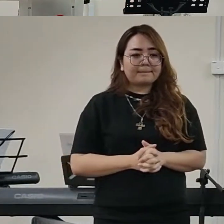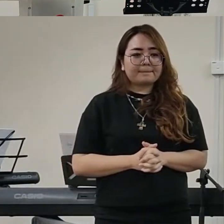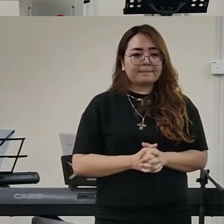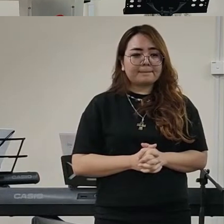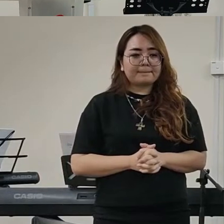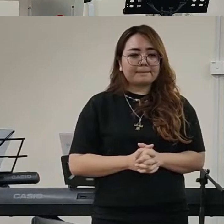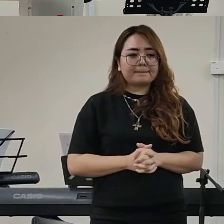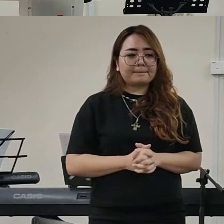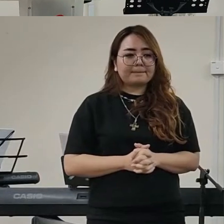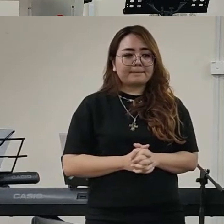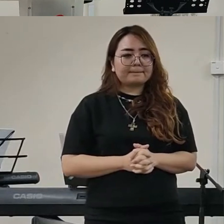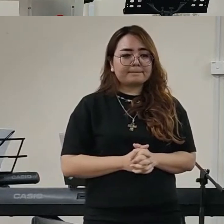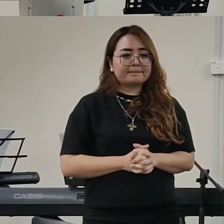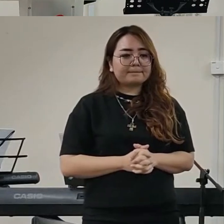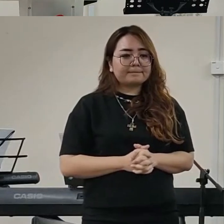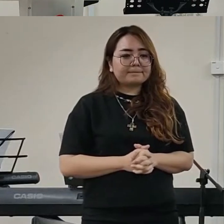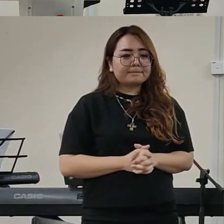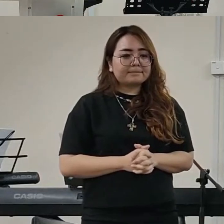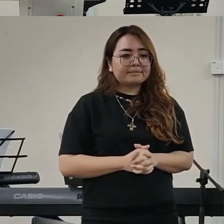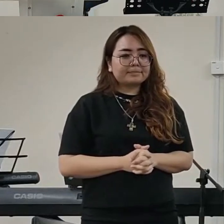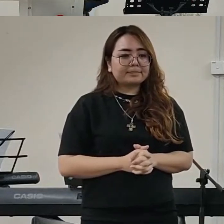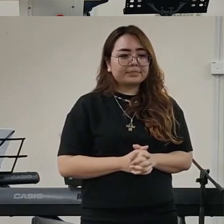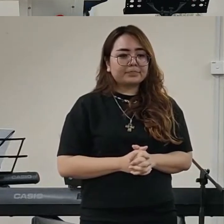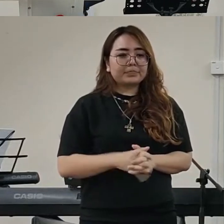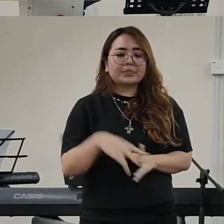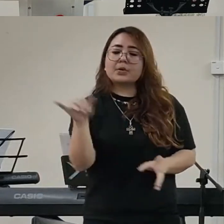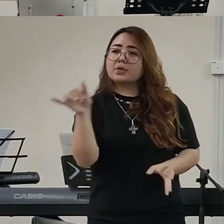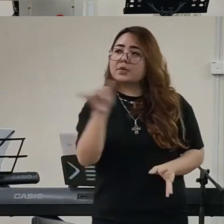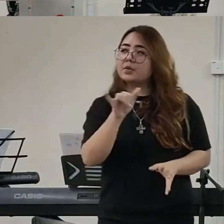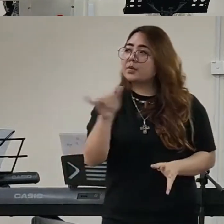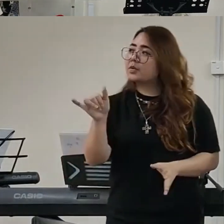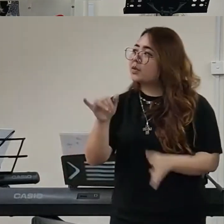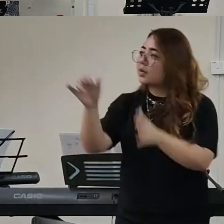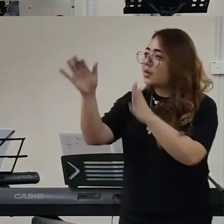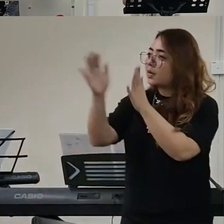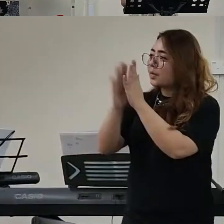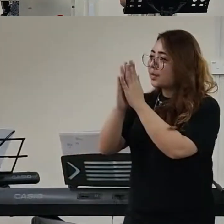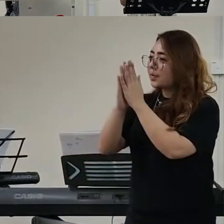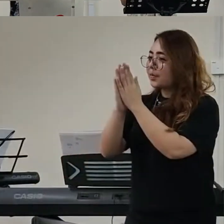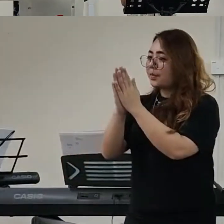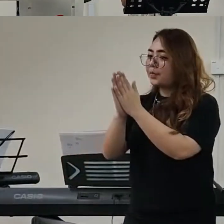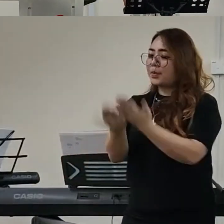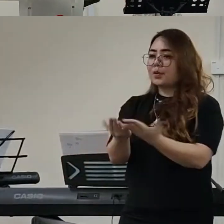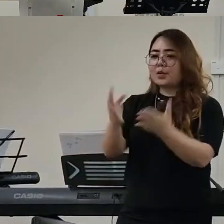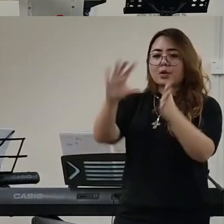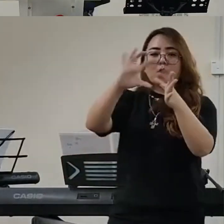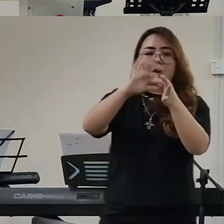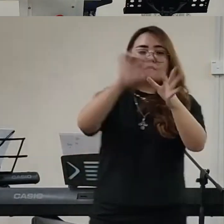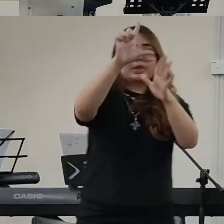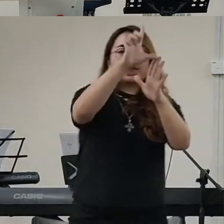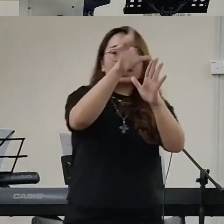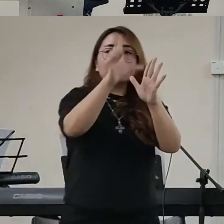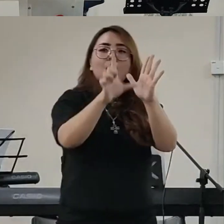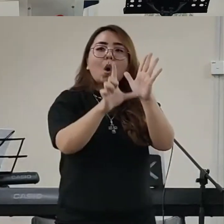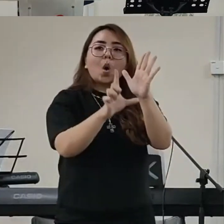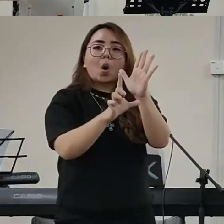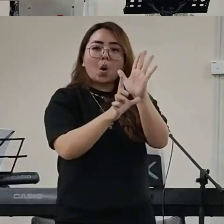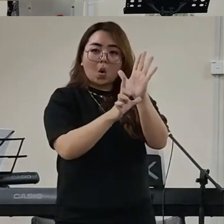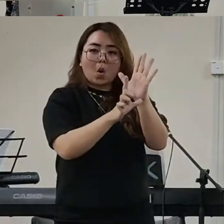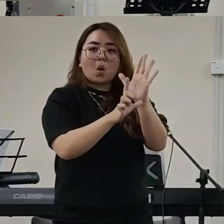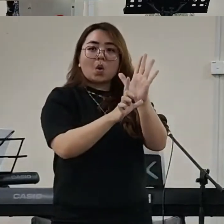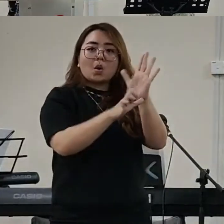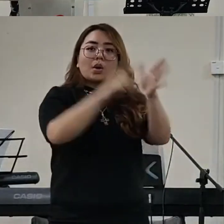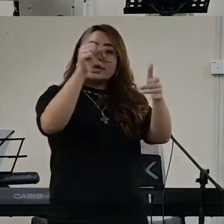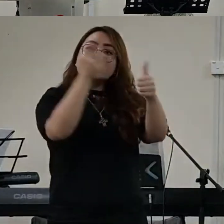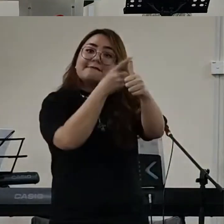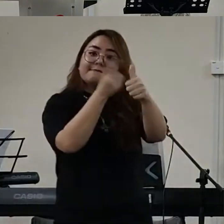known as the Book of the Law. 那刚才牧师所讲的那些书呢，在圣经就是在我们的